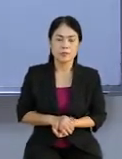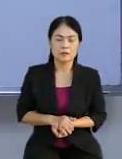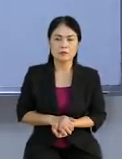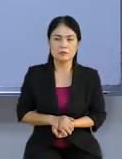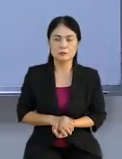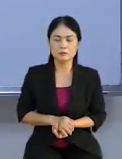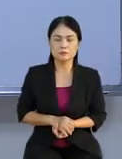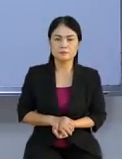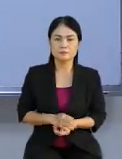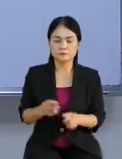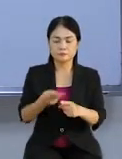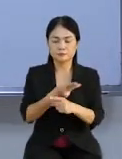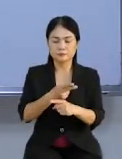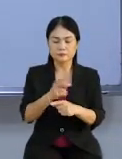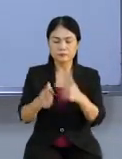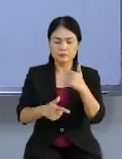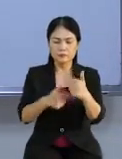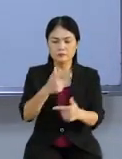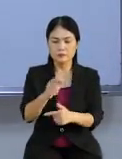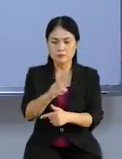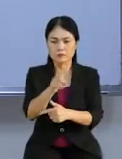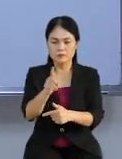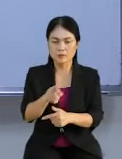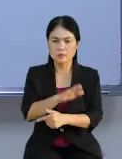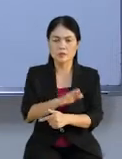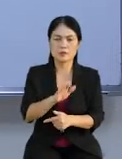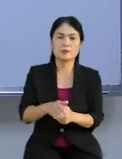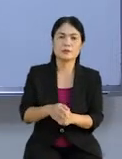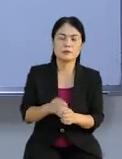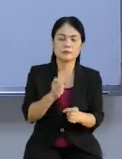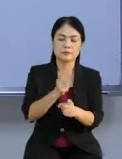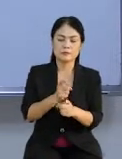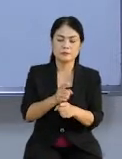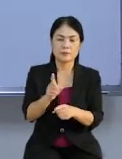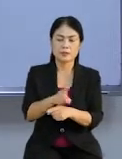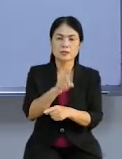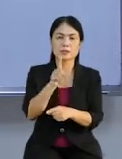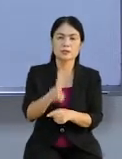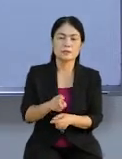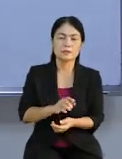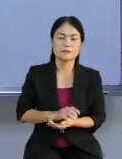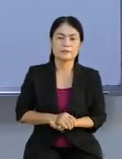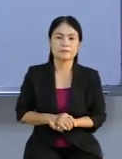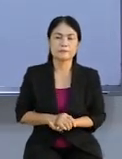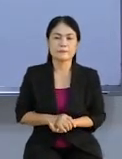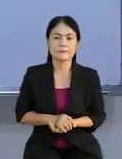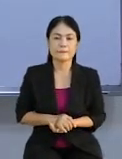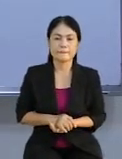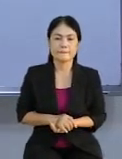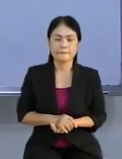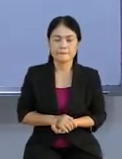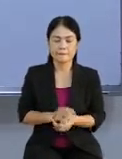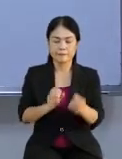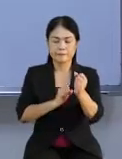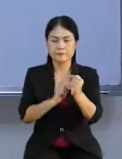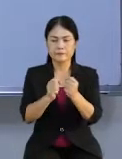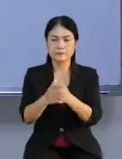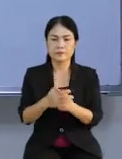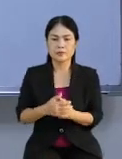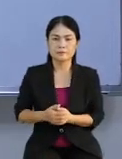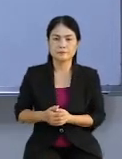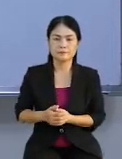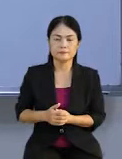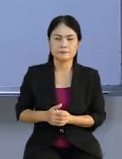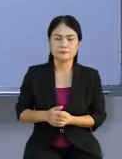đà nụ vọt tan trong hiên rộp bọc dường thả táo cùng bộ đọc nế phơ trùm trời đại rỉ tì tỏ lấy cho phát đàn tới